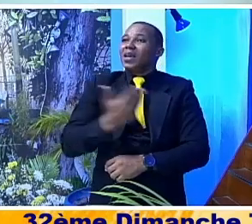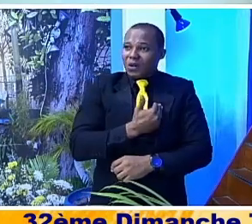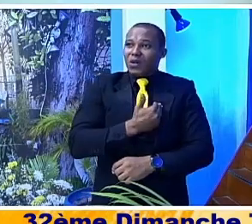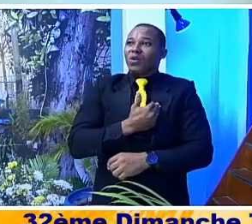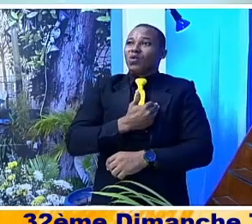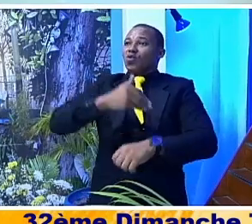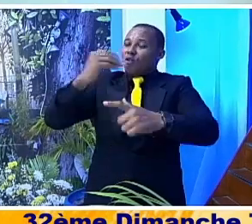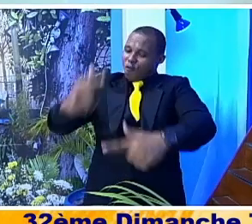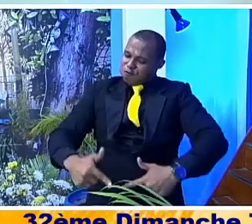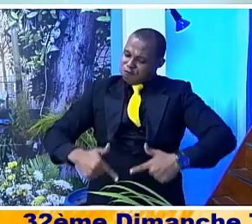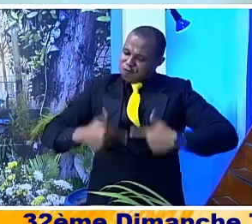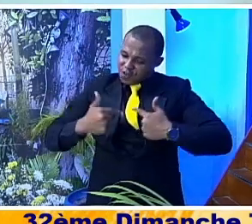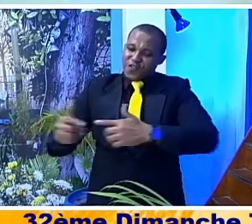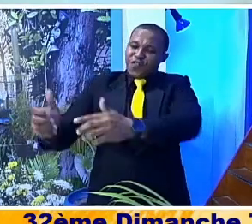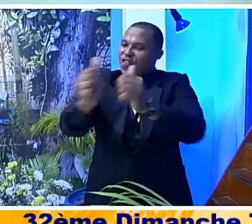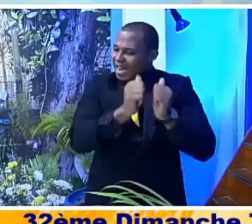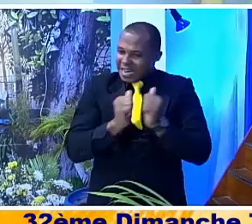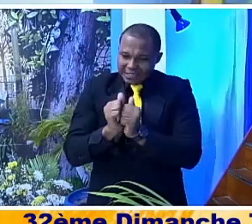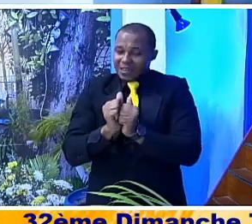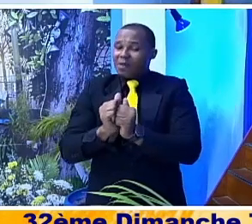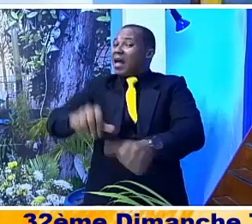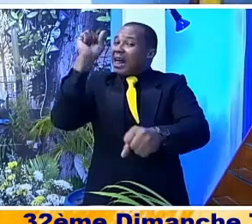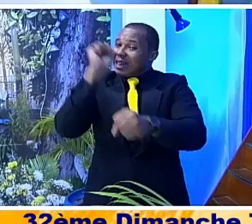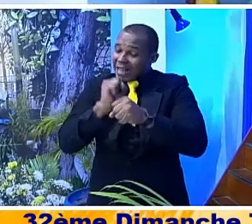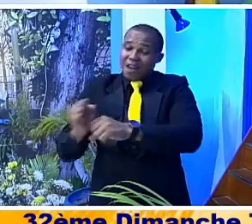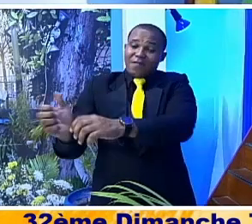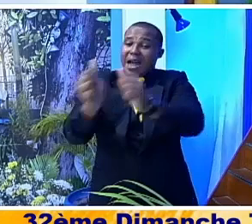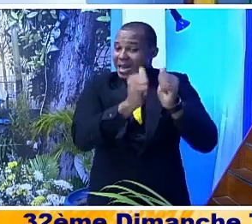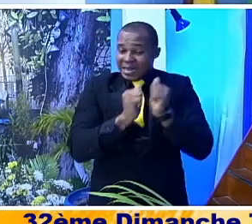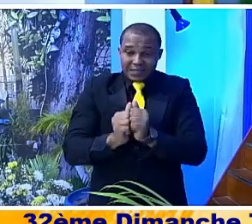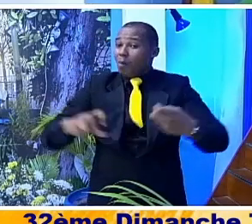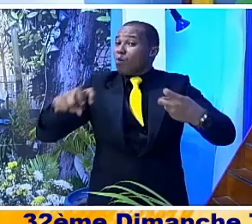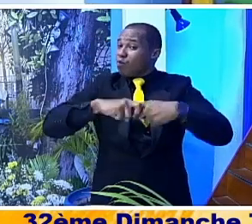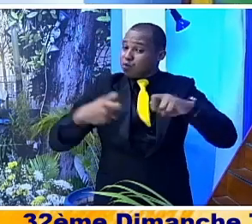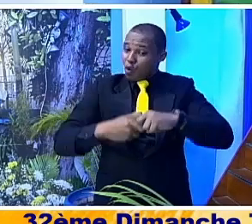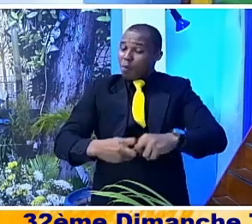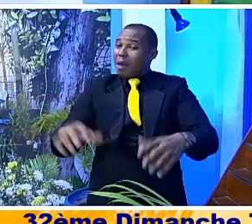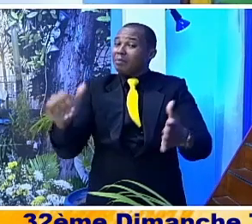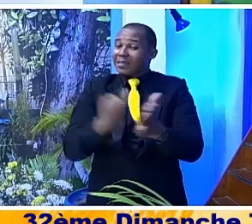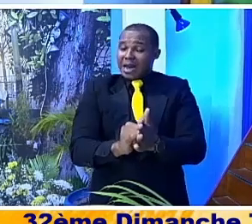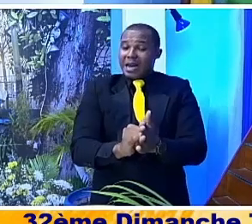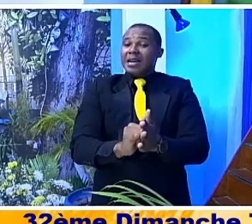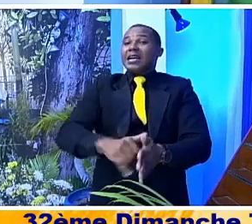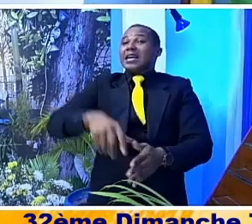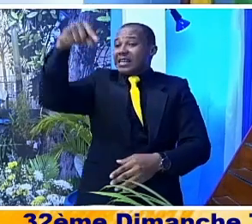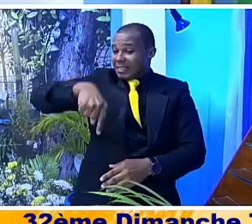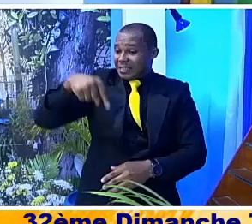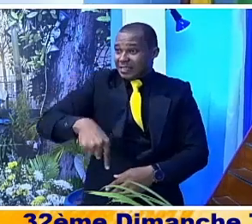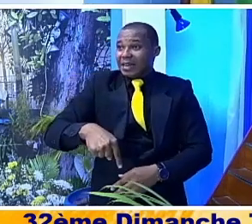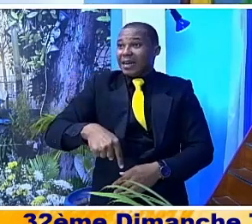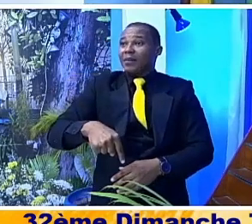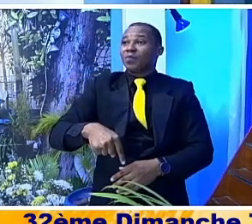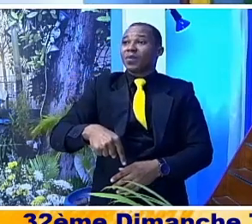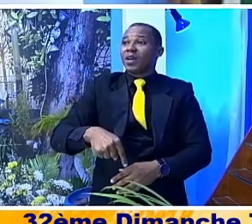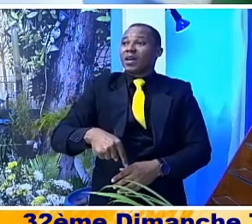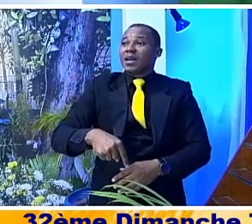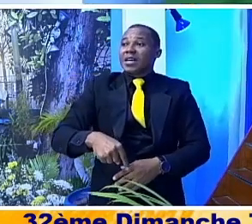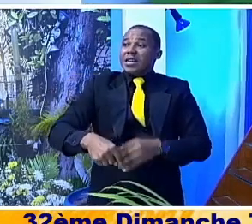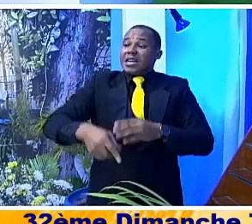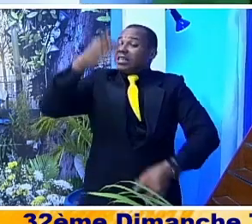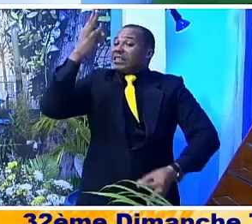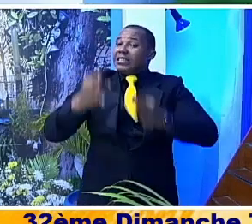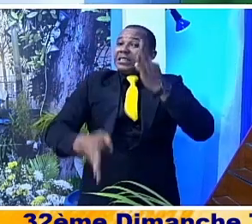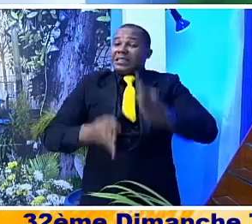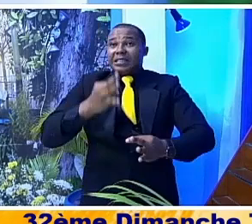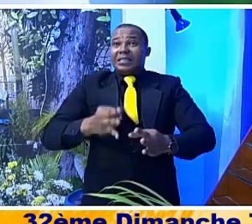Frère Maxime, le problème, ou qui vient en Haïti, hein? Si, premier pas fait, premier pas, ça veut dire, n'est qui